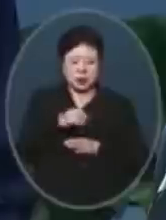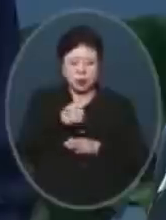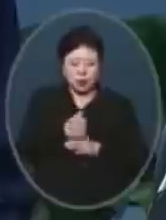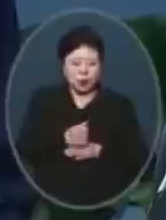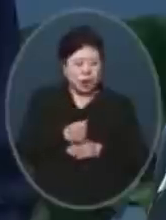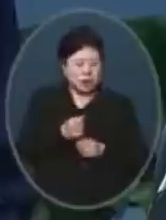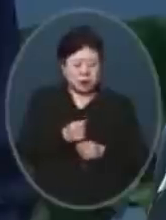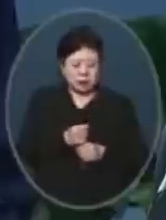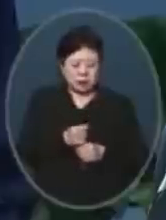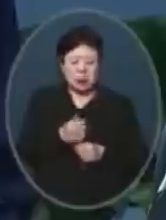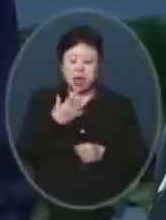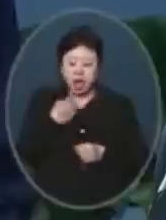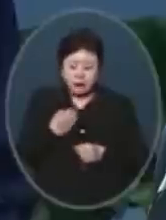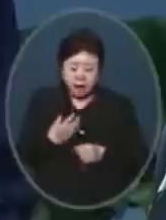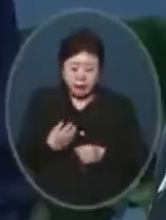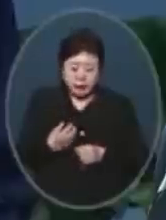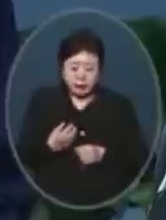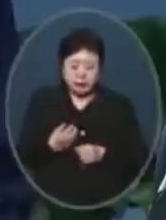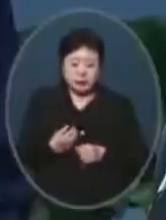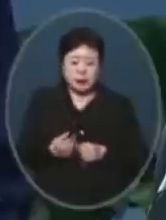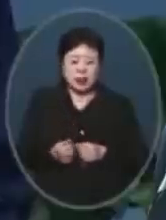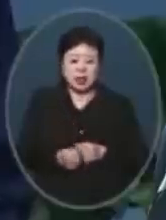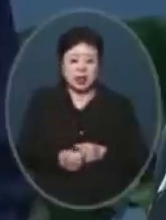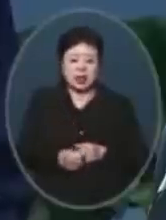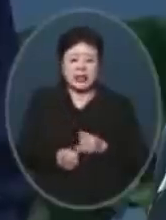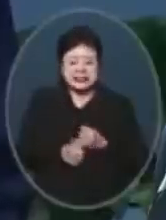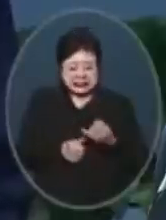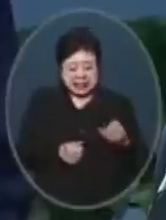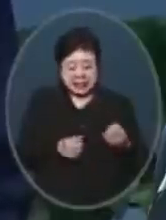물어보자고 아브라함과 사라를 데려와서